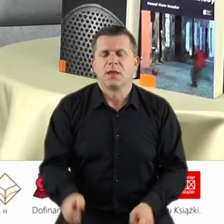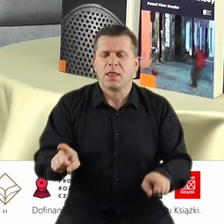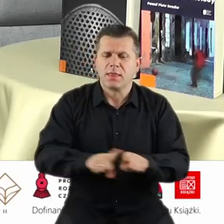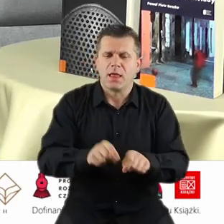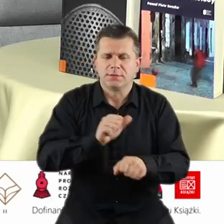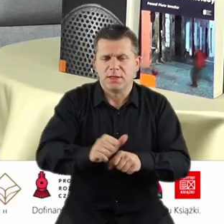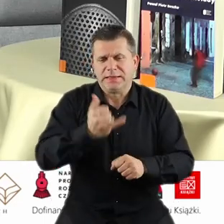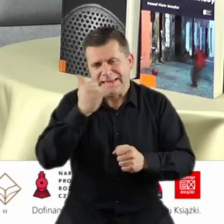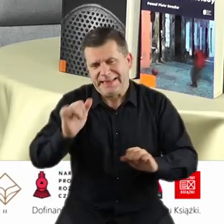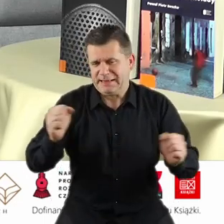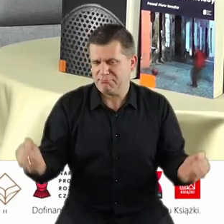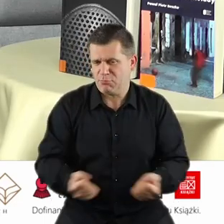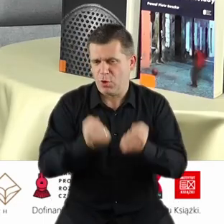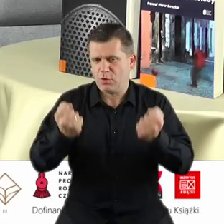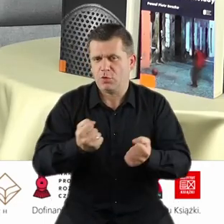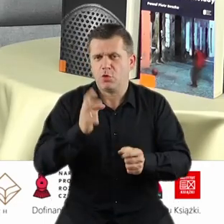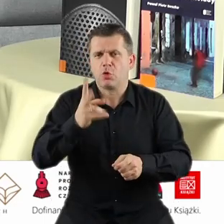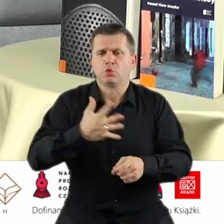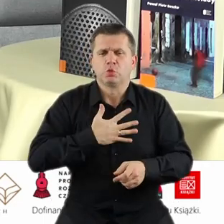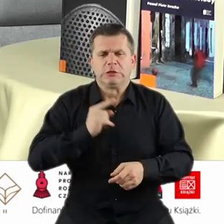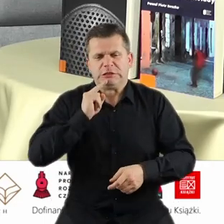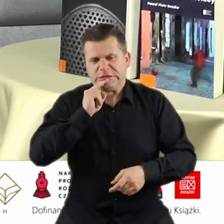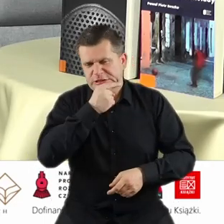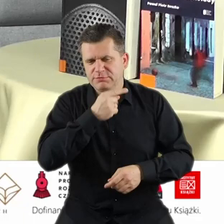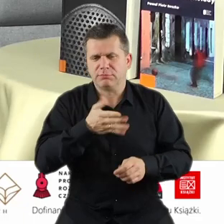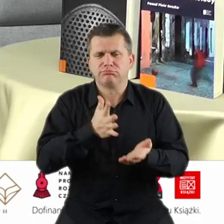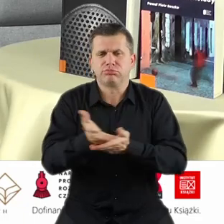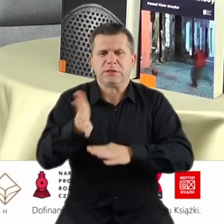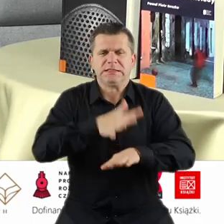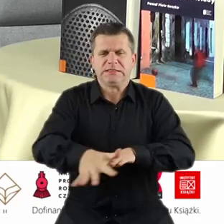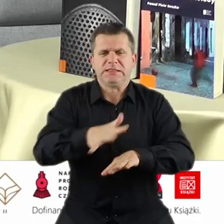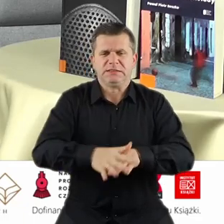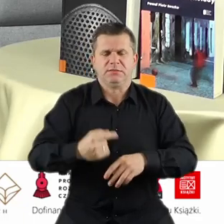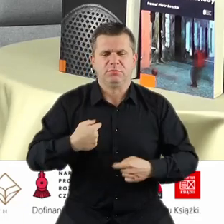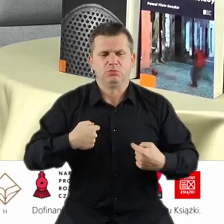Oczywiście są też inne motywacje, na ktoś czuje się na przykład skrzywdzony przez system.